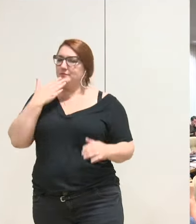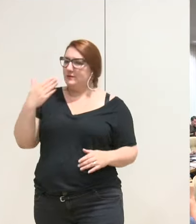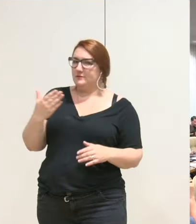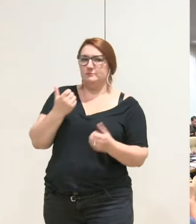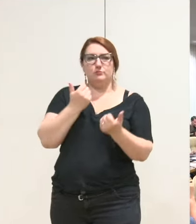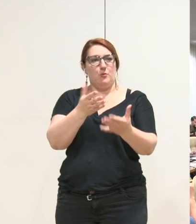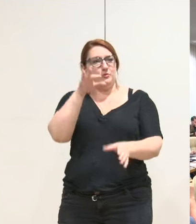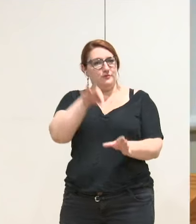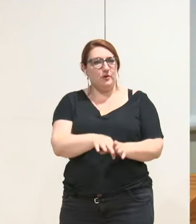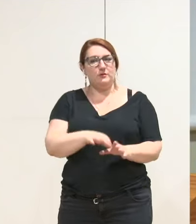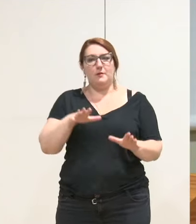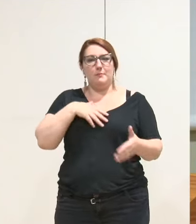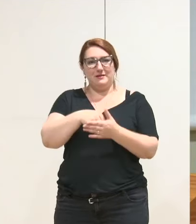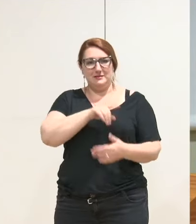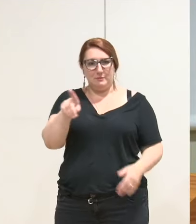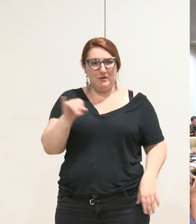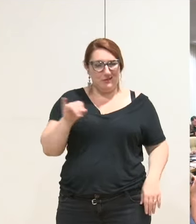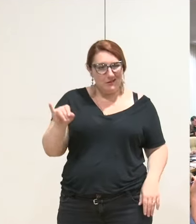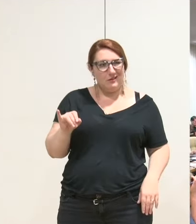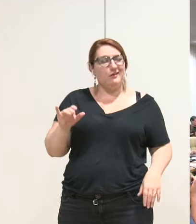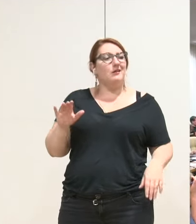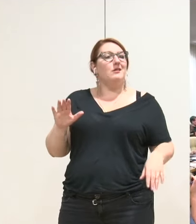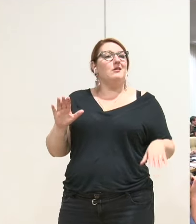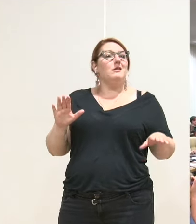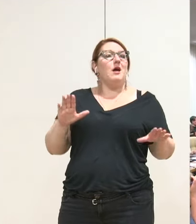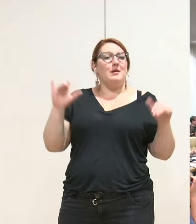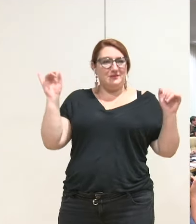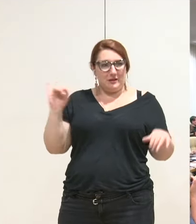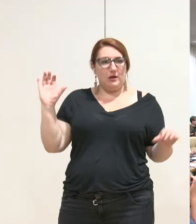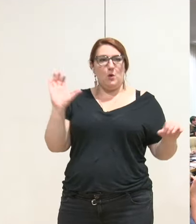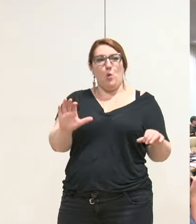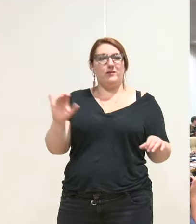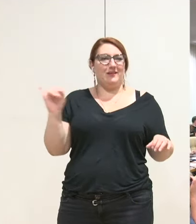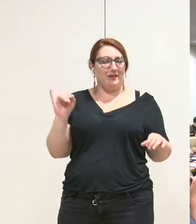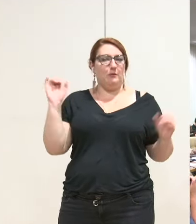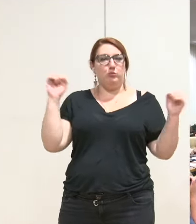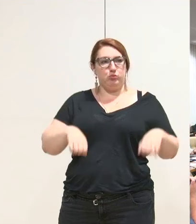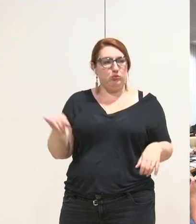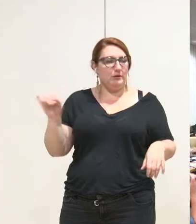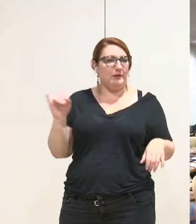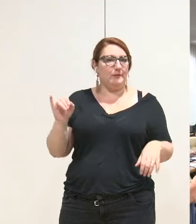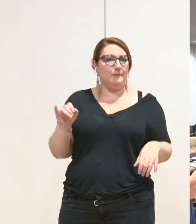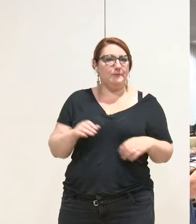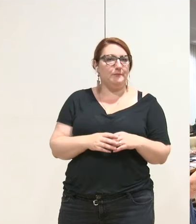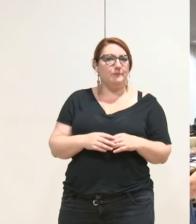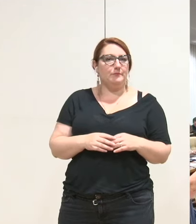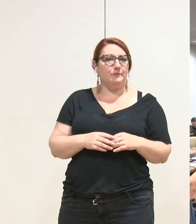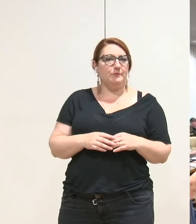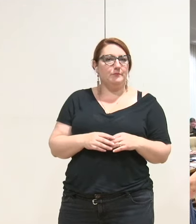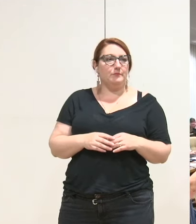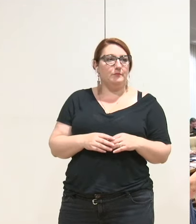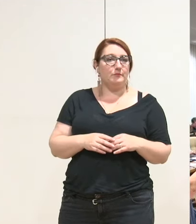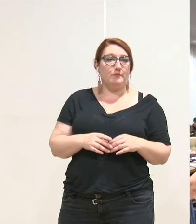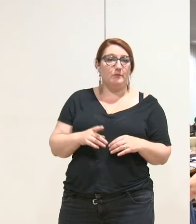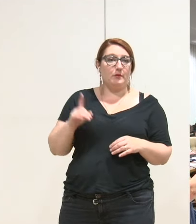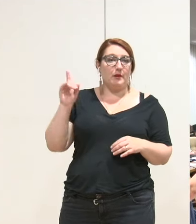amendement au voie qui ne prend pas part au vote qui s'abstient qui est contre qui est pour il faut